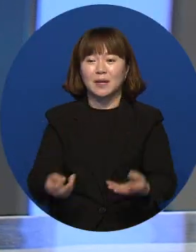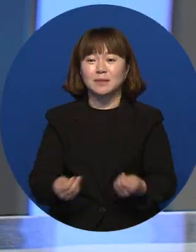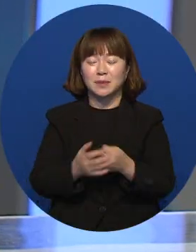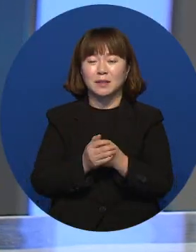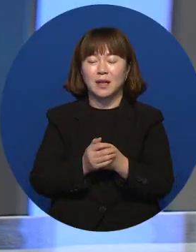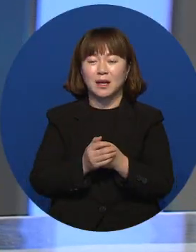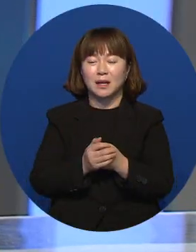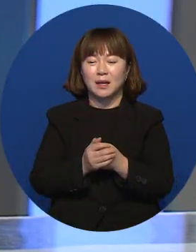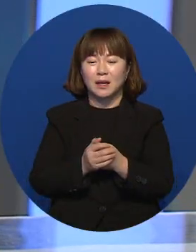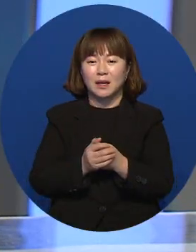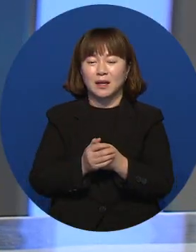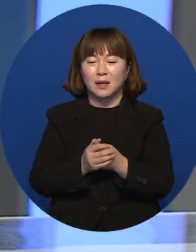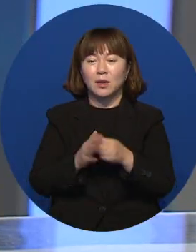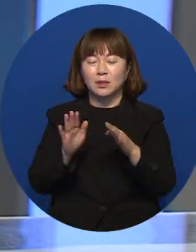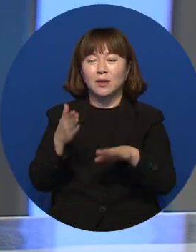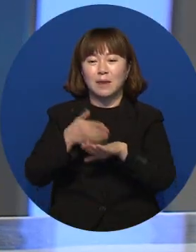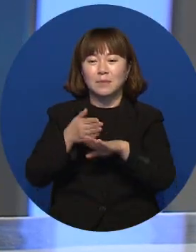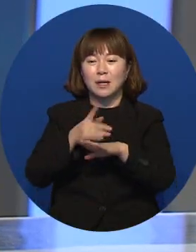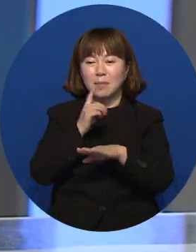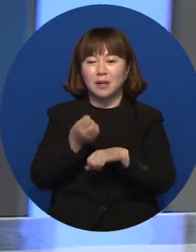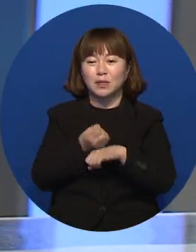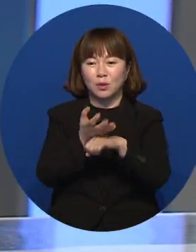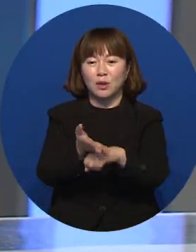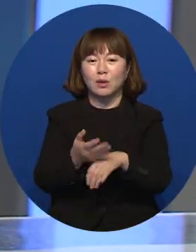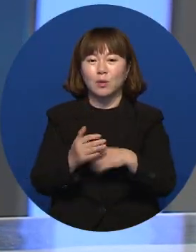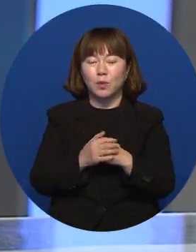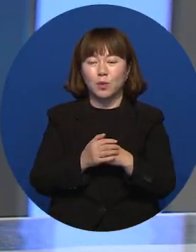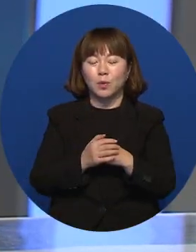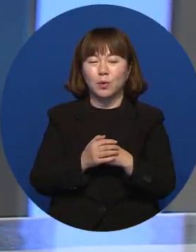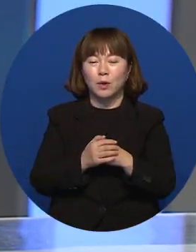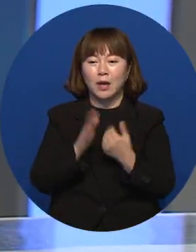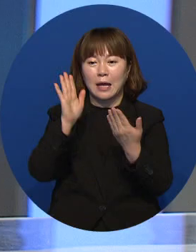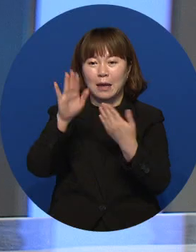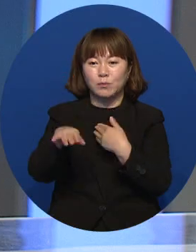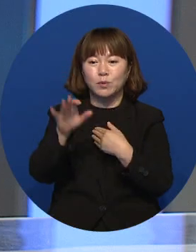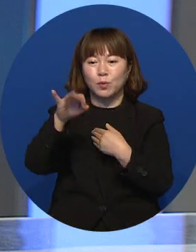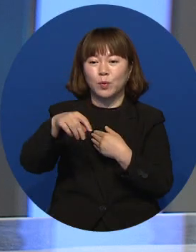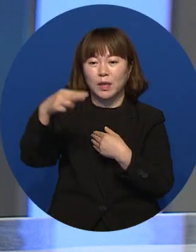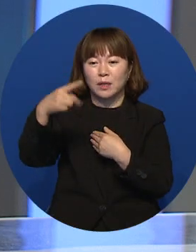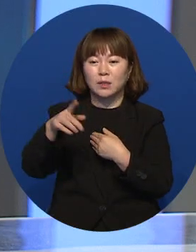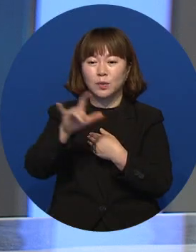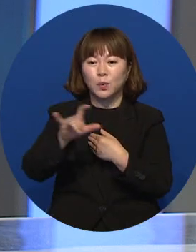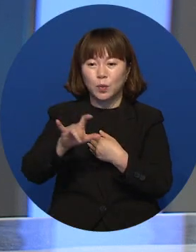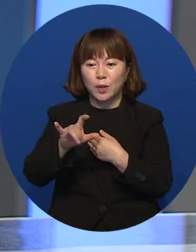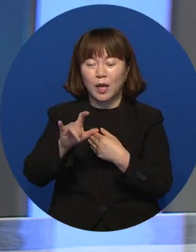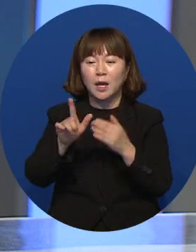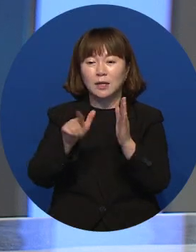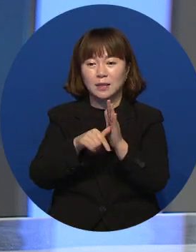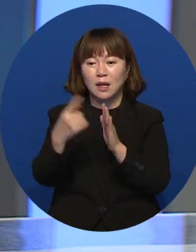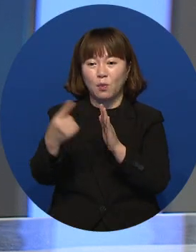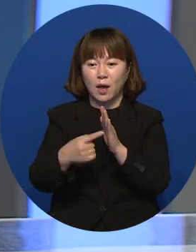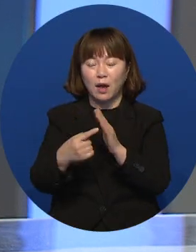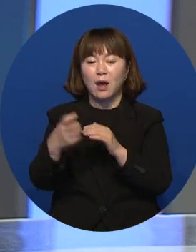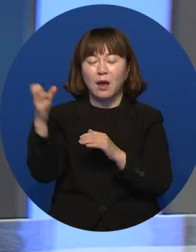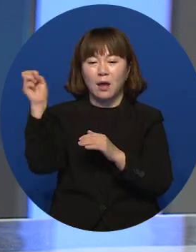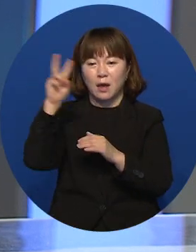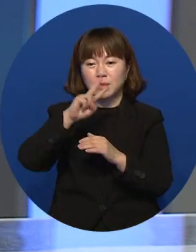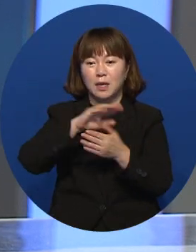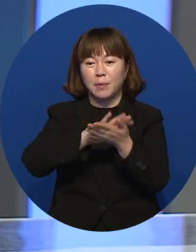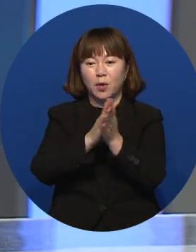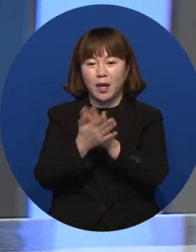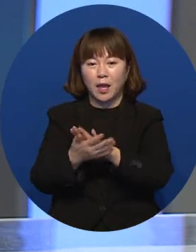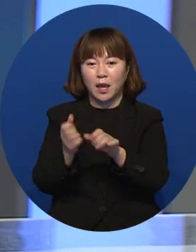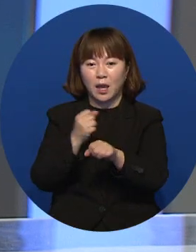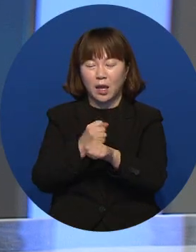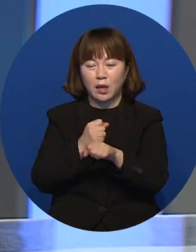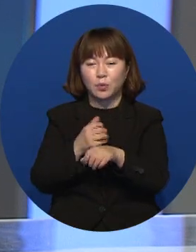드리고요 그리고 이미 드크 로라 로 급변하게 변화가 되도 저희 의사에서 적극 참여해서 대전 시민